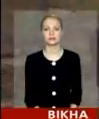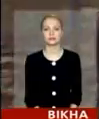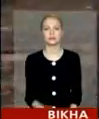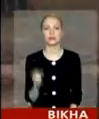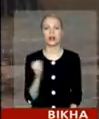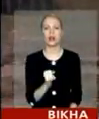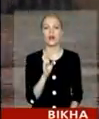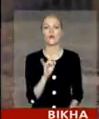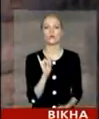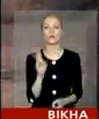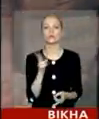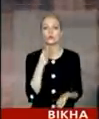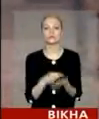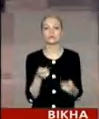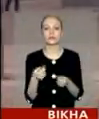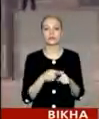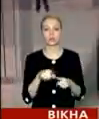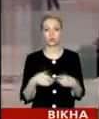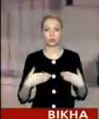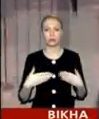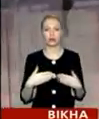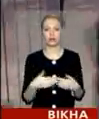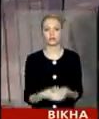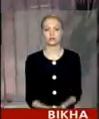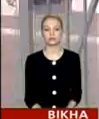в кого пульти від цього паркану? Узнаєте.